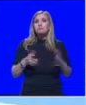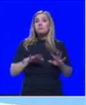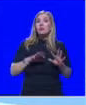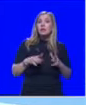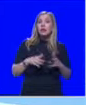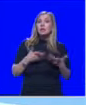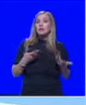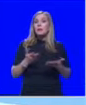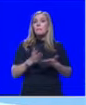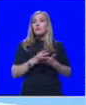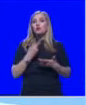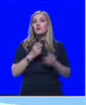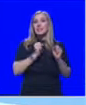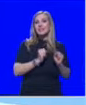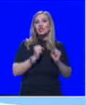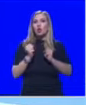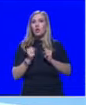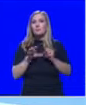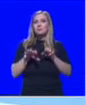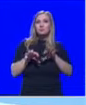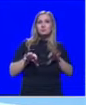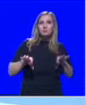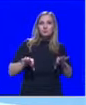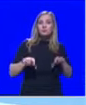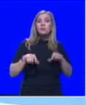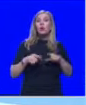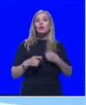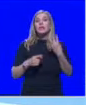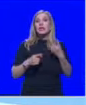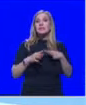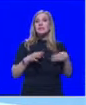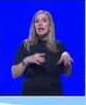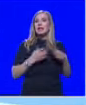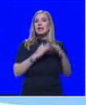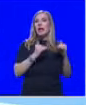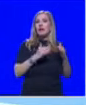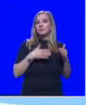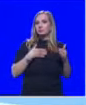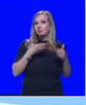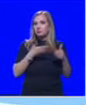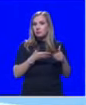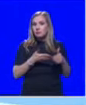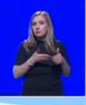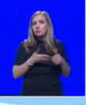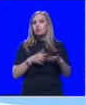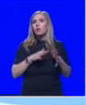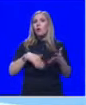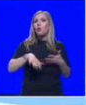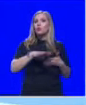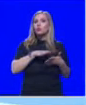си се оказват между два стола. Защото от едната страна един лагер възниква, който е така